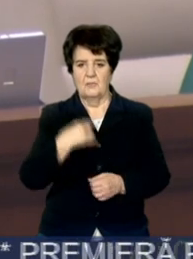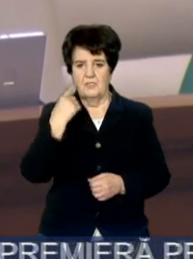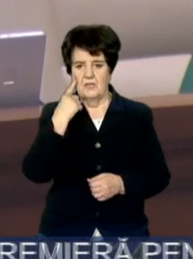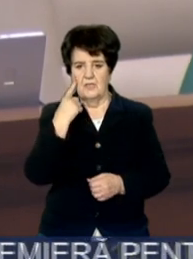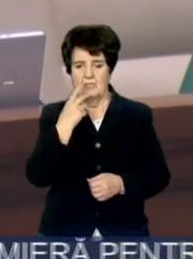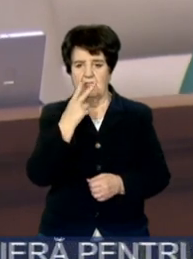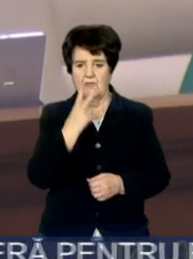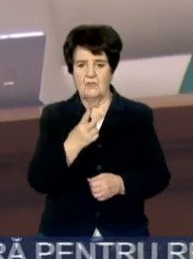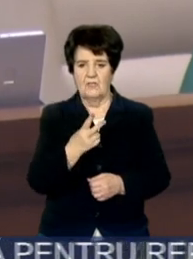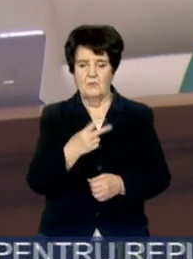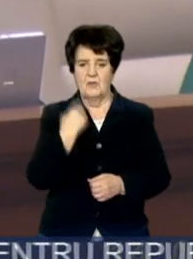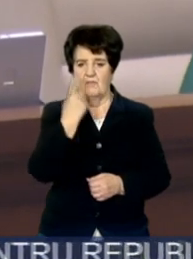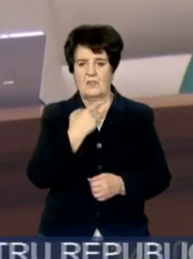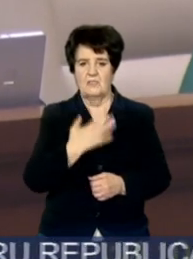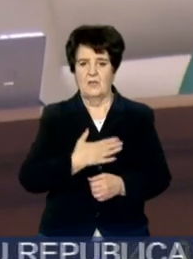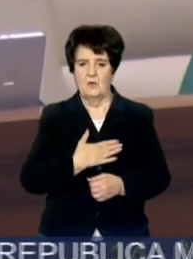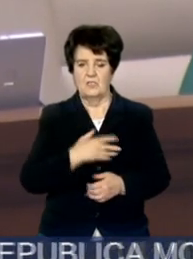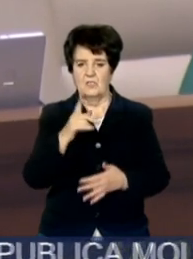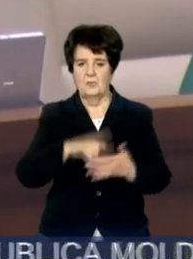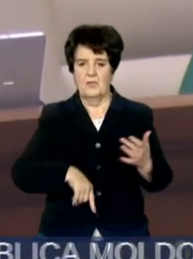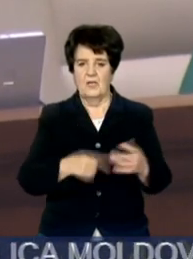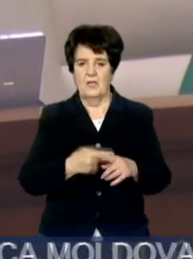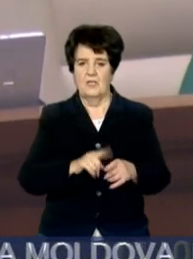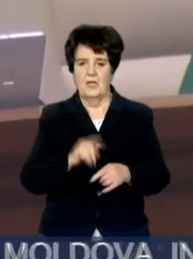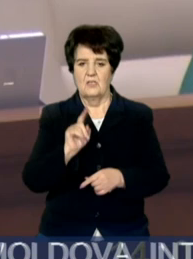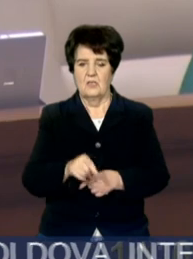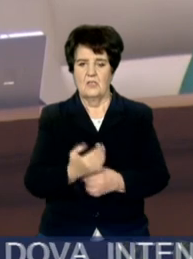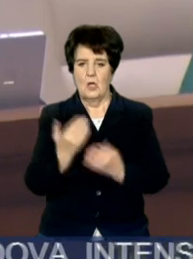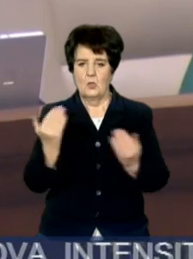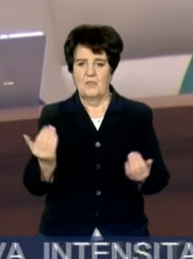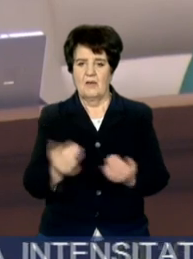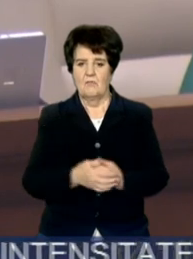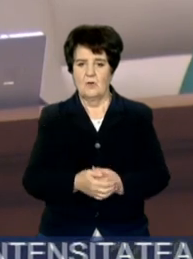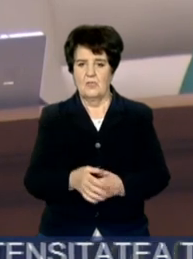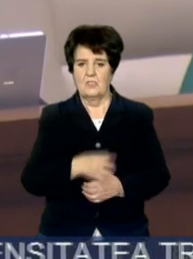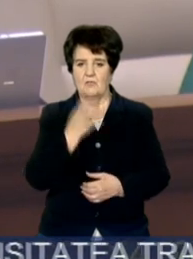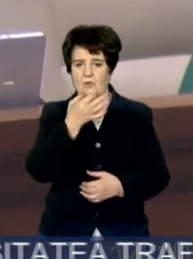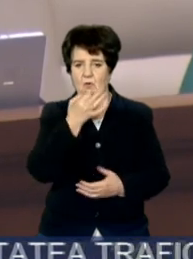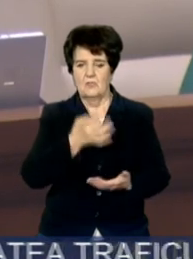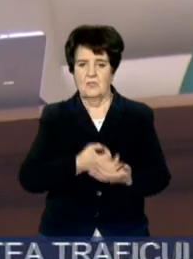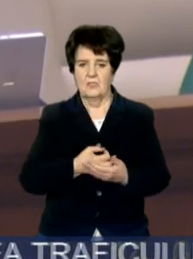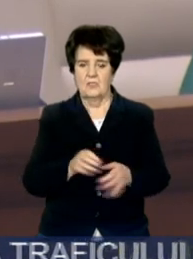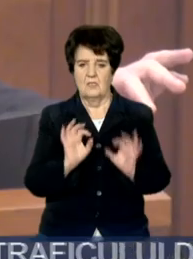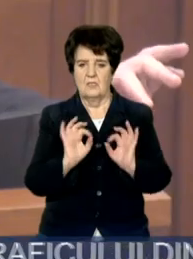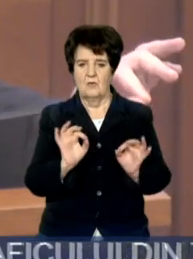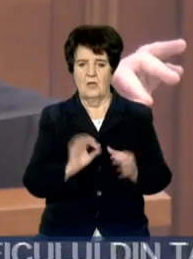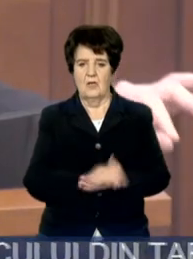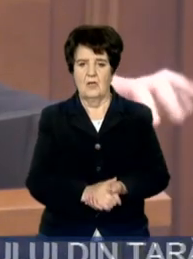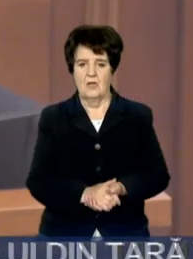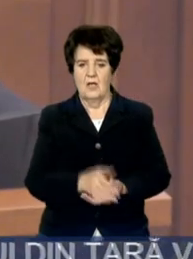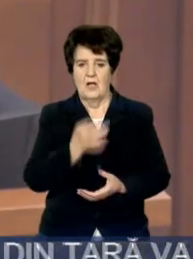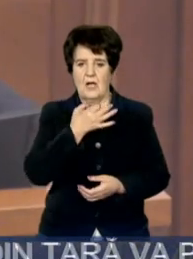ce vedem astăzi în fața noastră sper că de data aceasta dumneavoastră veți lua un răspuns pront la aceasta